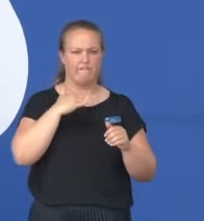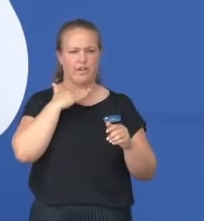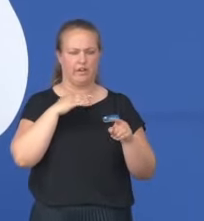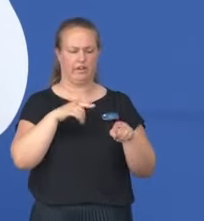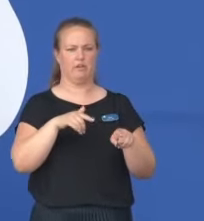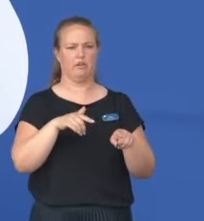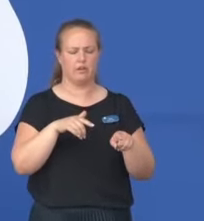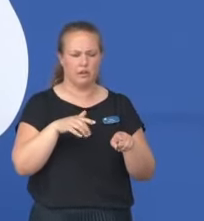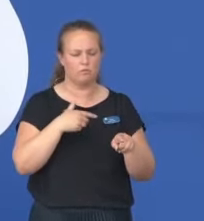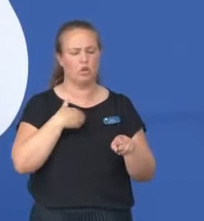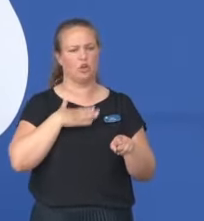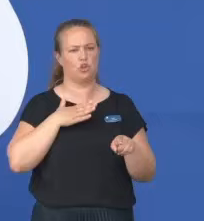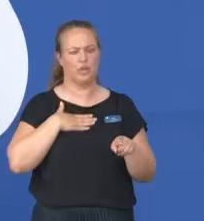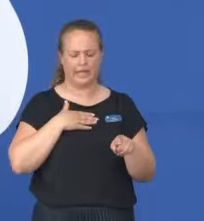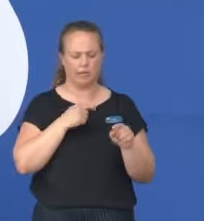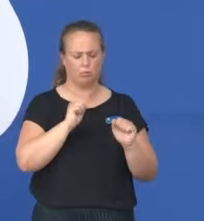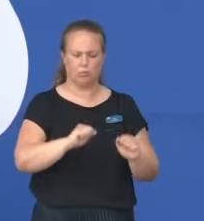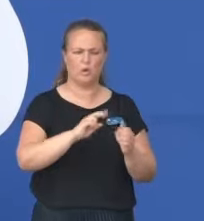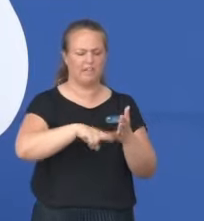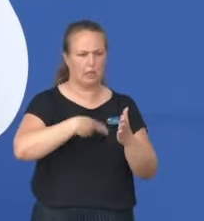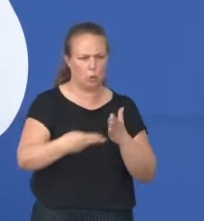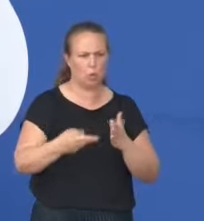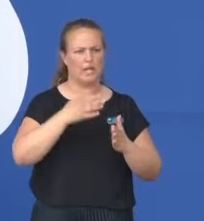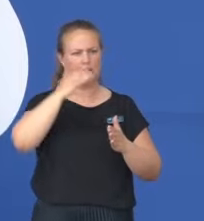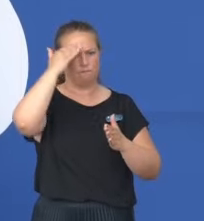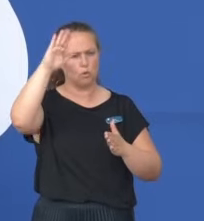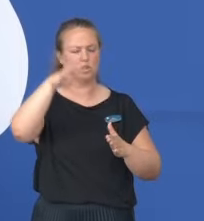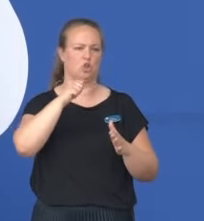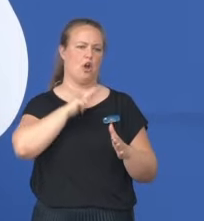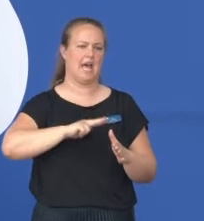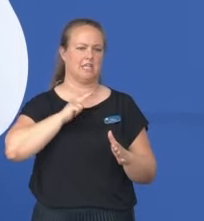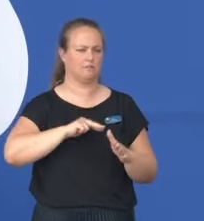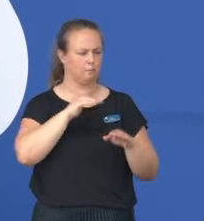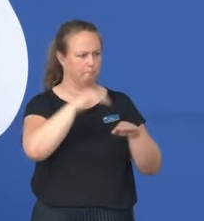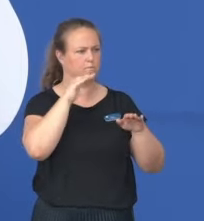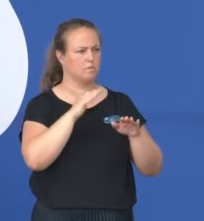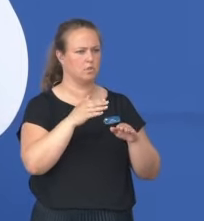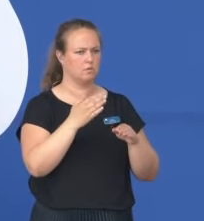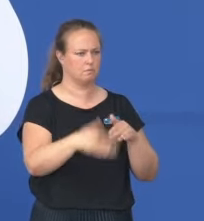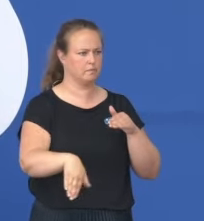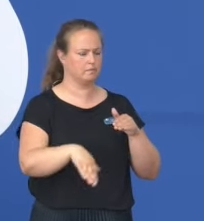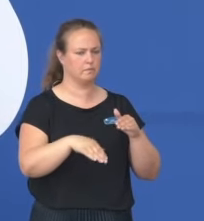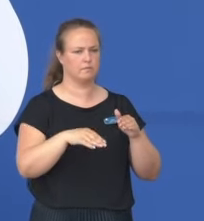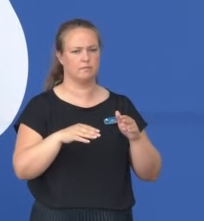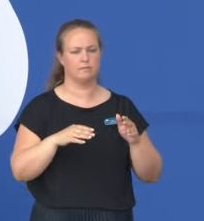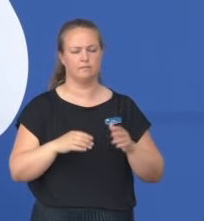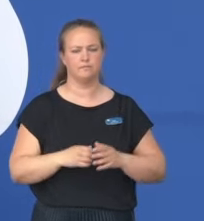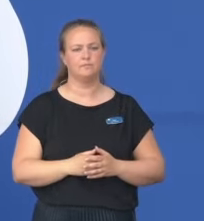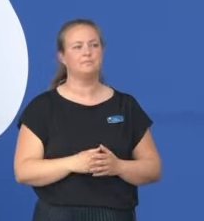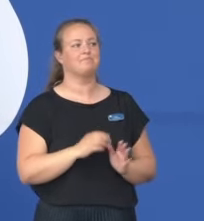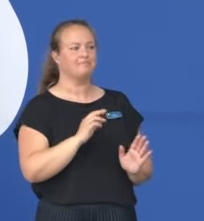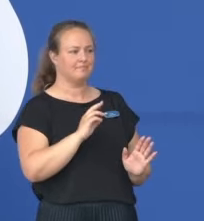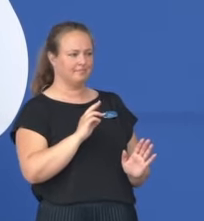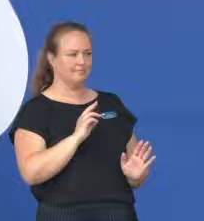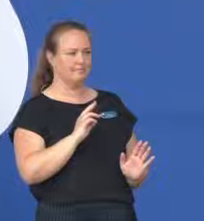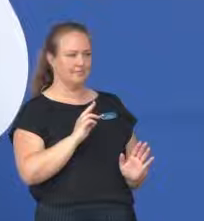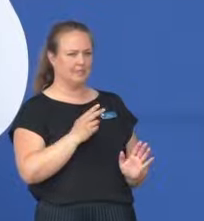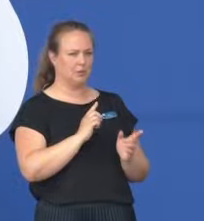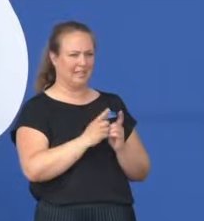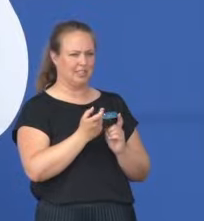att man naturligt borde ta. Så att nu har vi landat i anekdotisk bevisföring. Ja. Snart kommer någon nämna någon kvinna